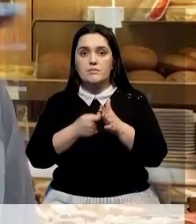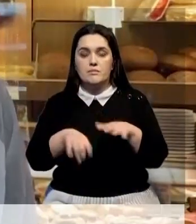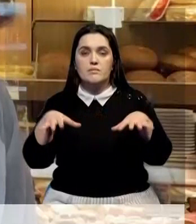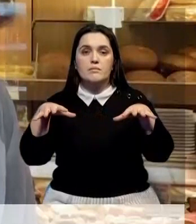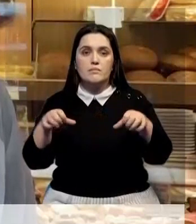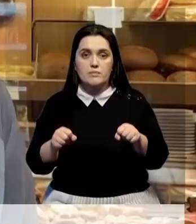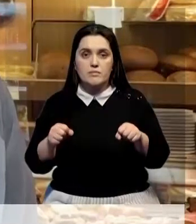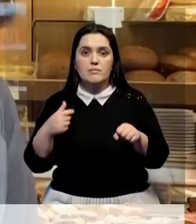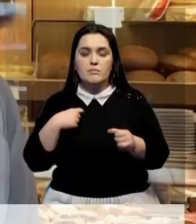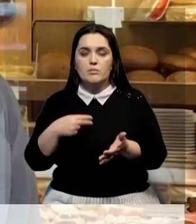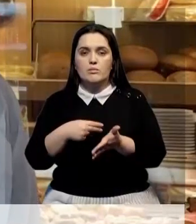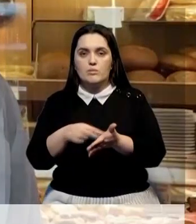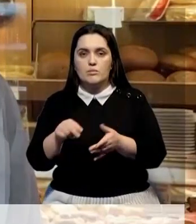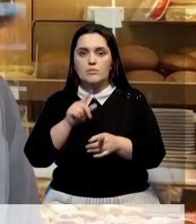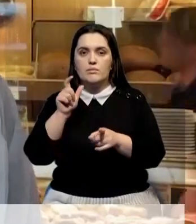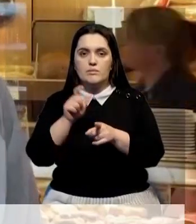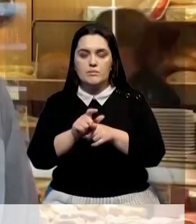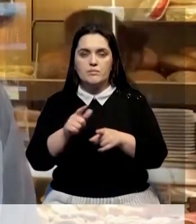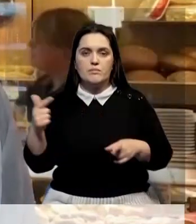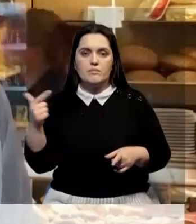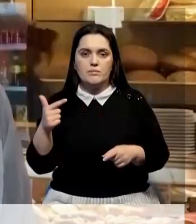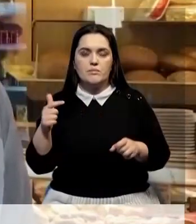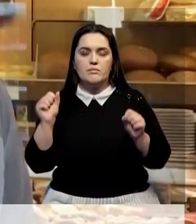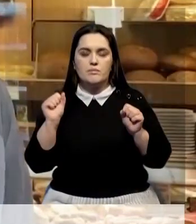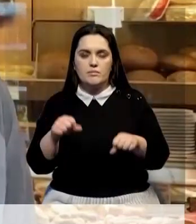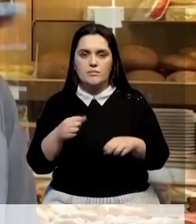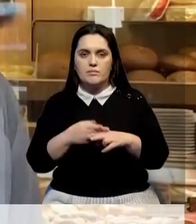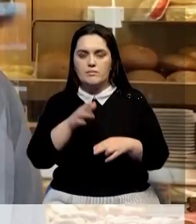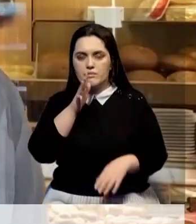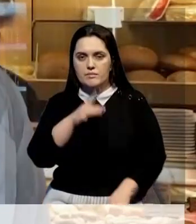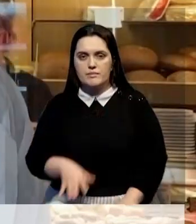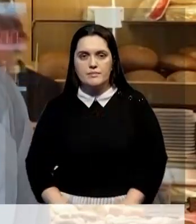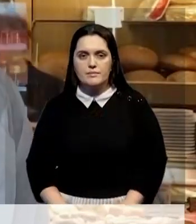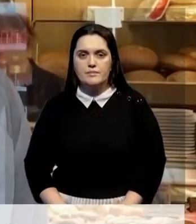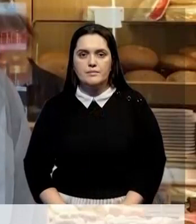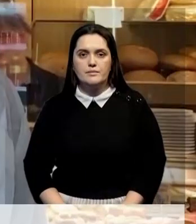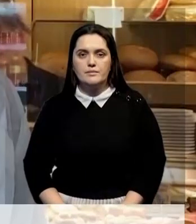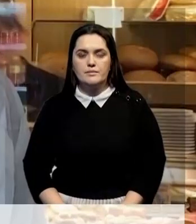электричества, поэтому мы купили агрегат, чтобы гарантировать, что можем работать даже в это время.